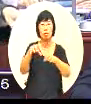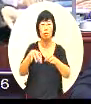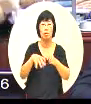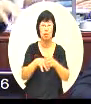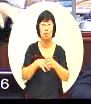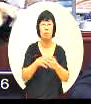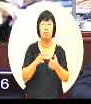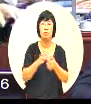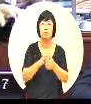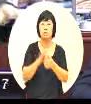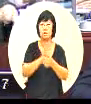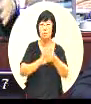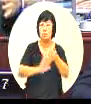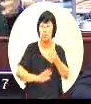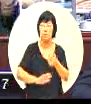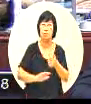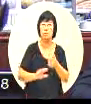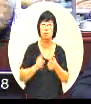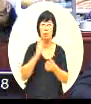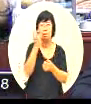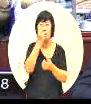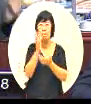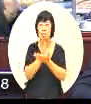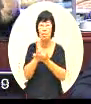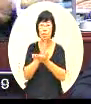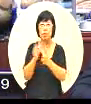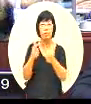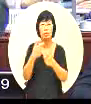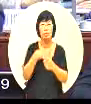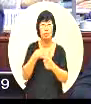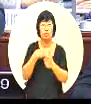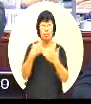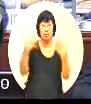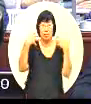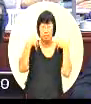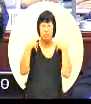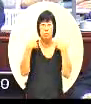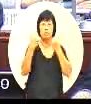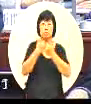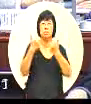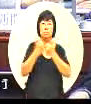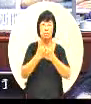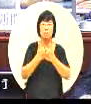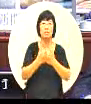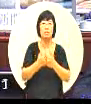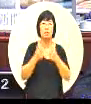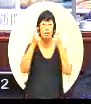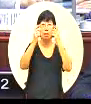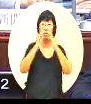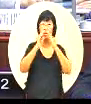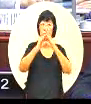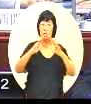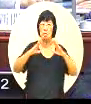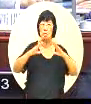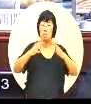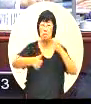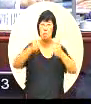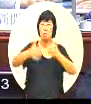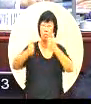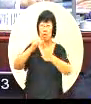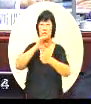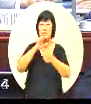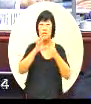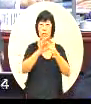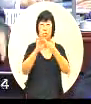是市政府只是主持这个会议啊，市政府的官员相关的业务单